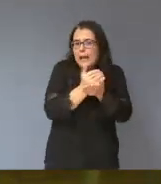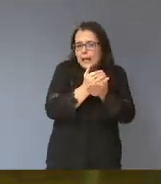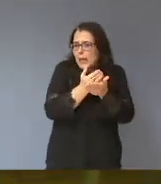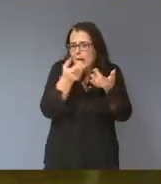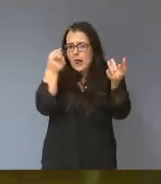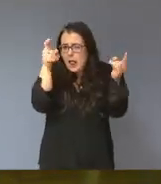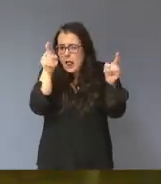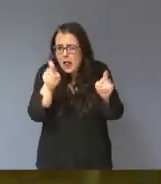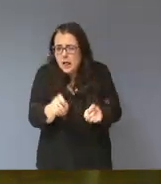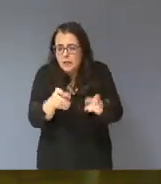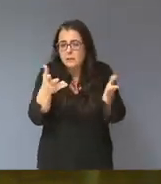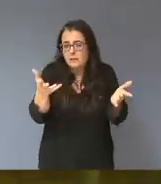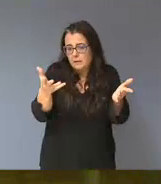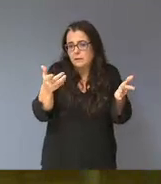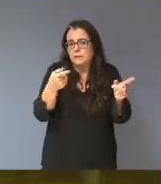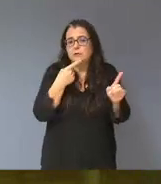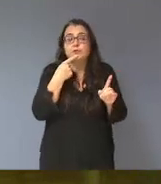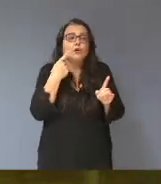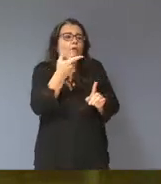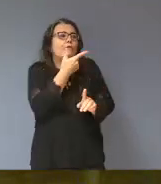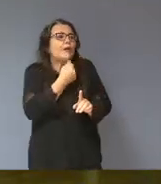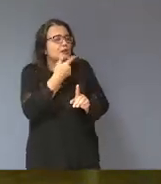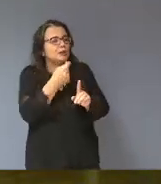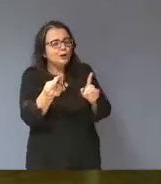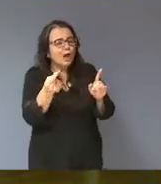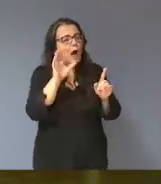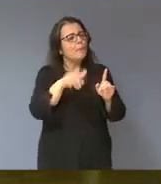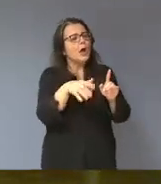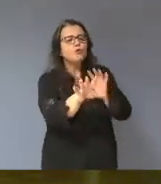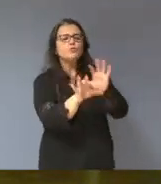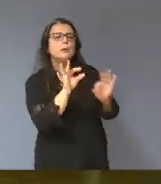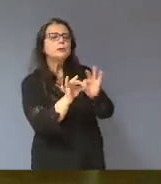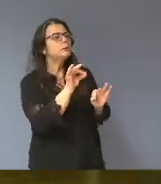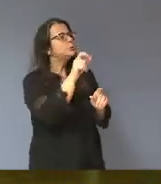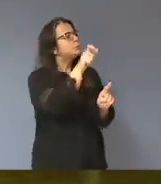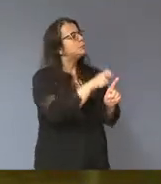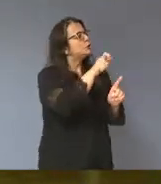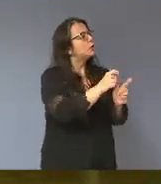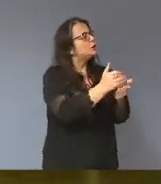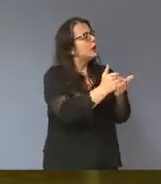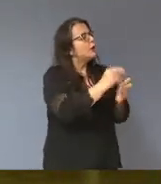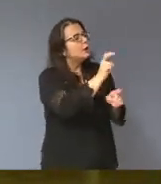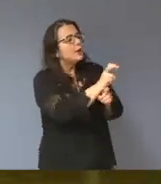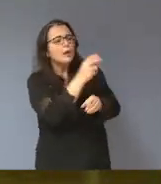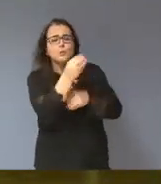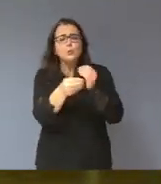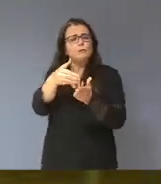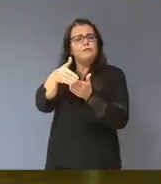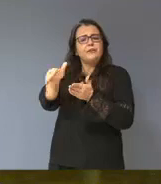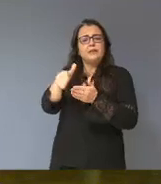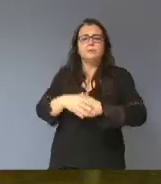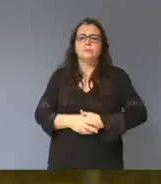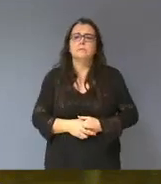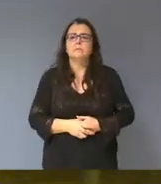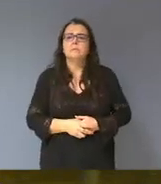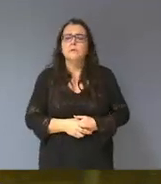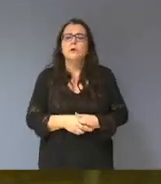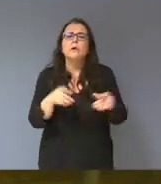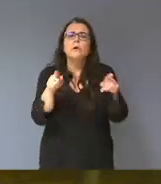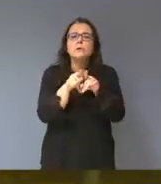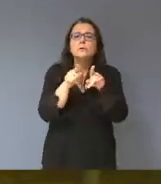le choix entre ceux que l'on garde et ceux qu'on licencie. Dès lors, les avis positifs qui pourraient être présentés comme l'acceptation par les